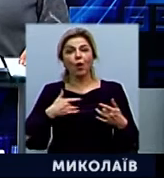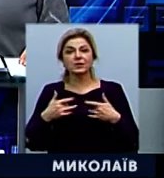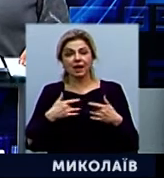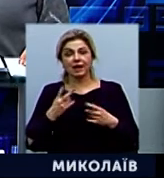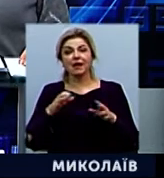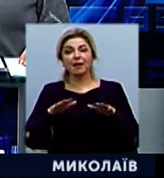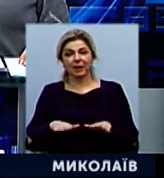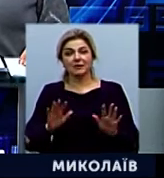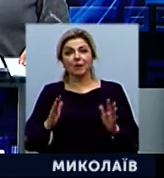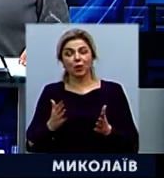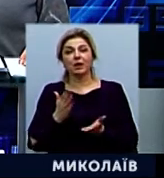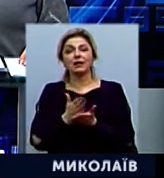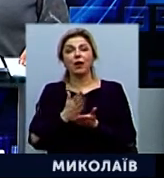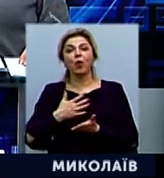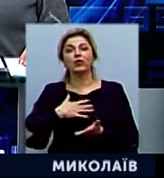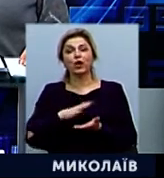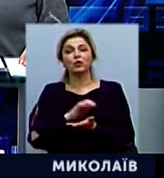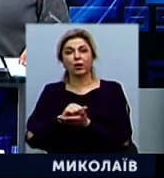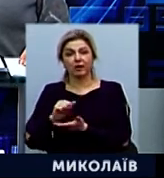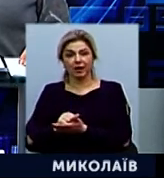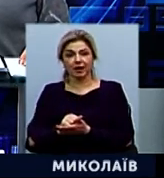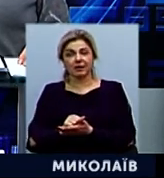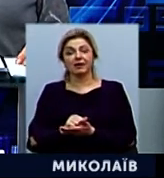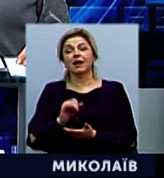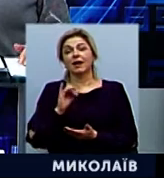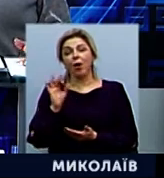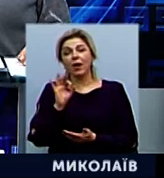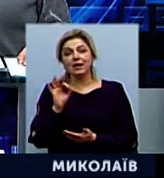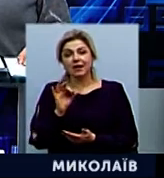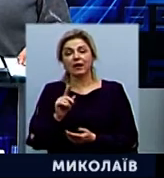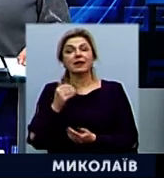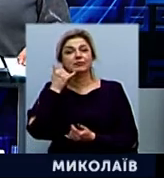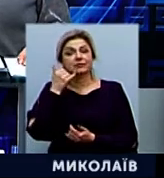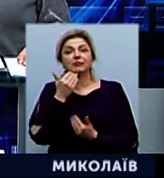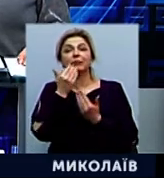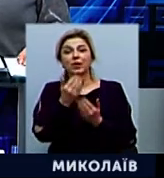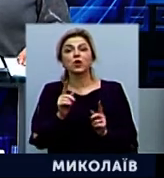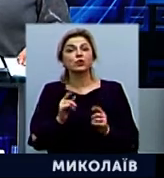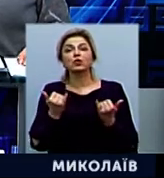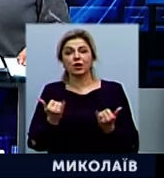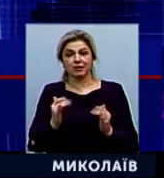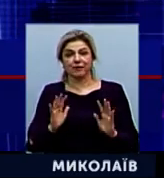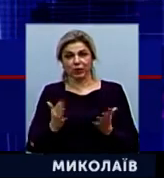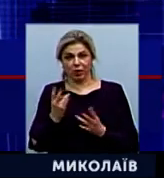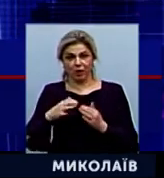події знаходиться мій колега Олександр Гордієнко. Олександр, що зараз відбувається на площі?